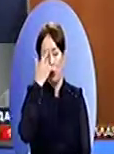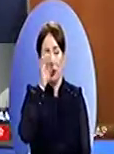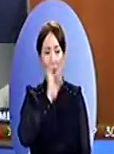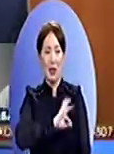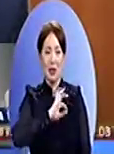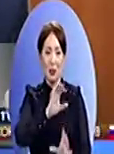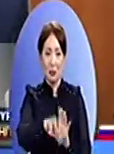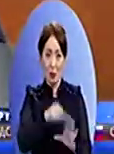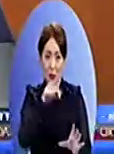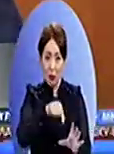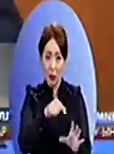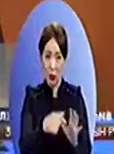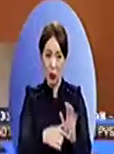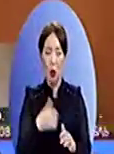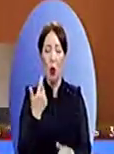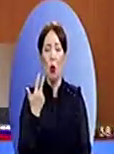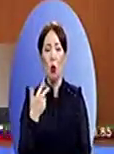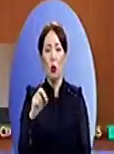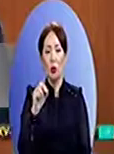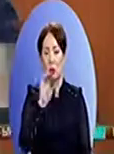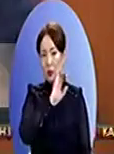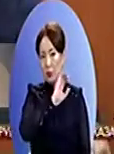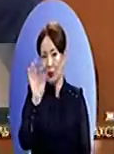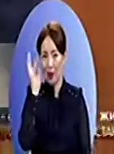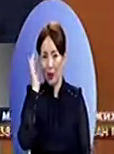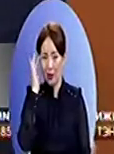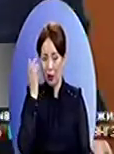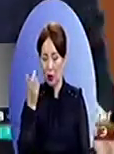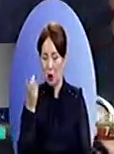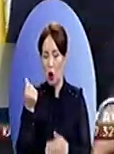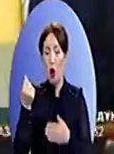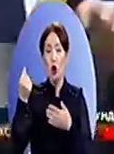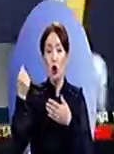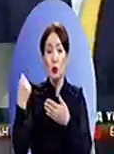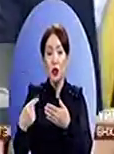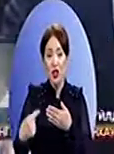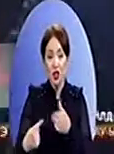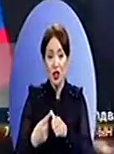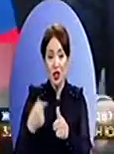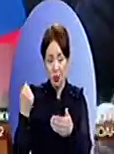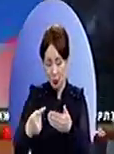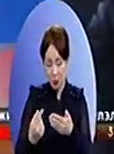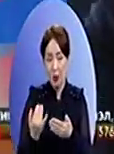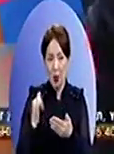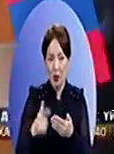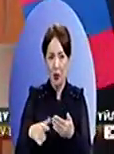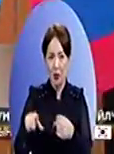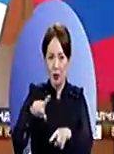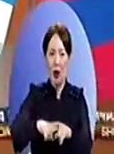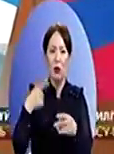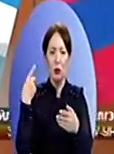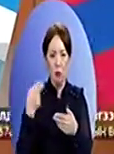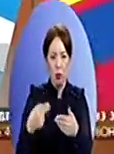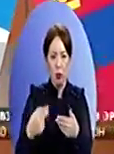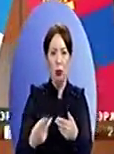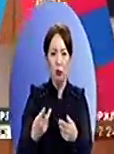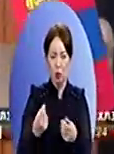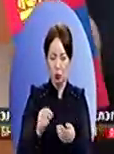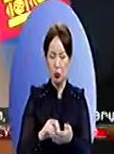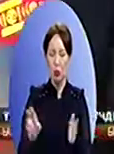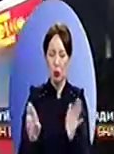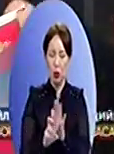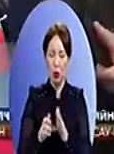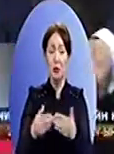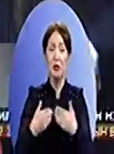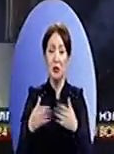дээр тулгуурласан 30 орчим компани гадны хөрөнгийн биржид бүртгэлтэй байдаг. Цаашид эдгээр компаниуд давхар бүртгэл хийх боломж үүгээр